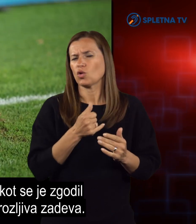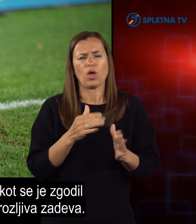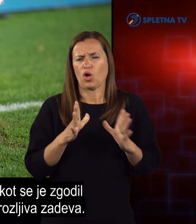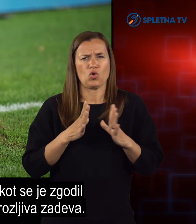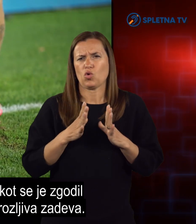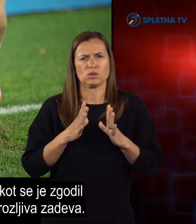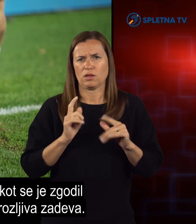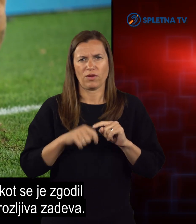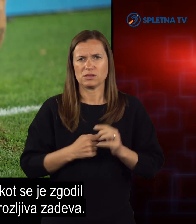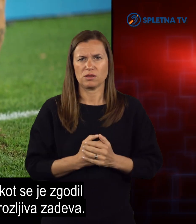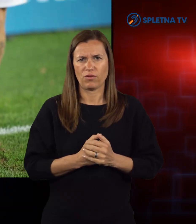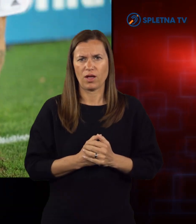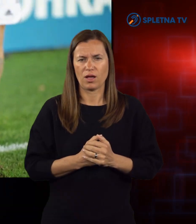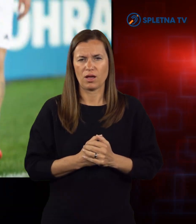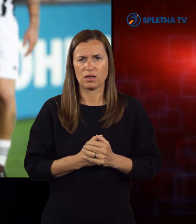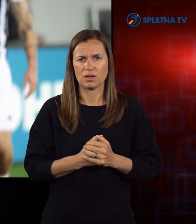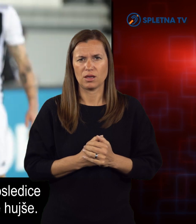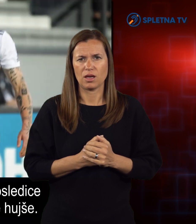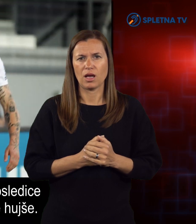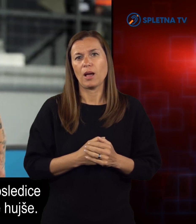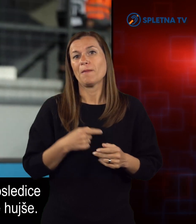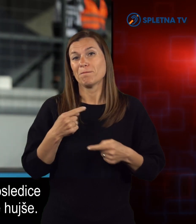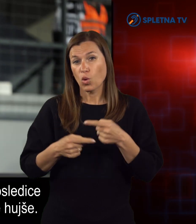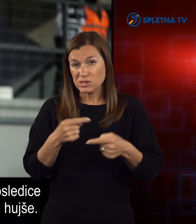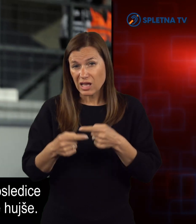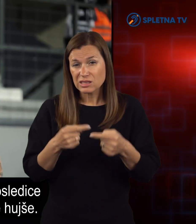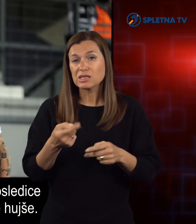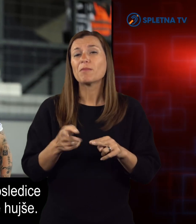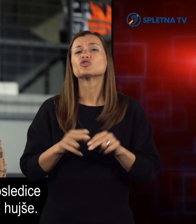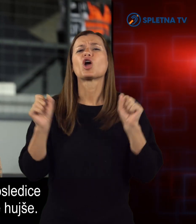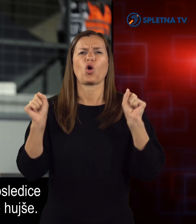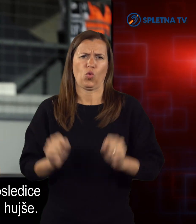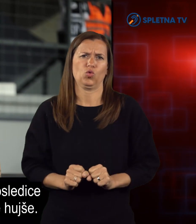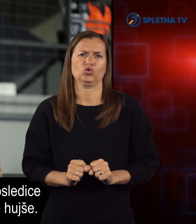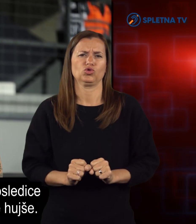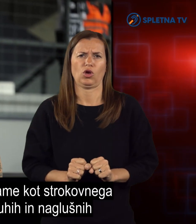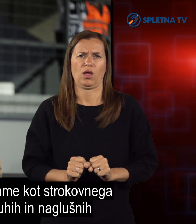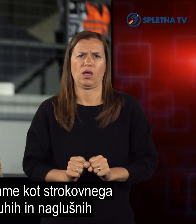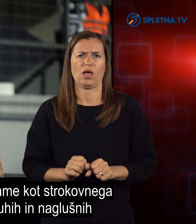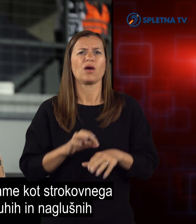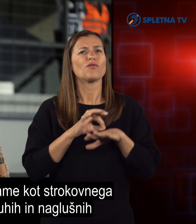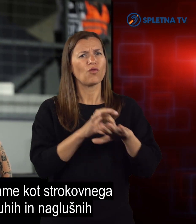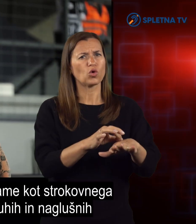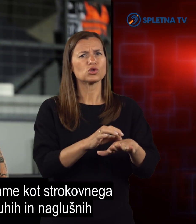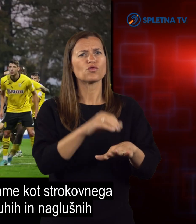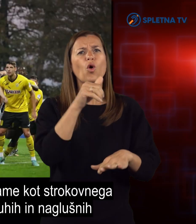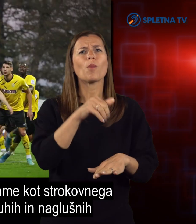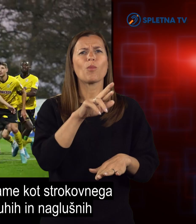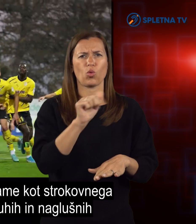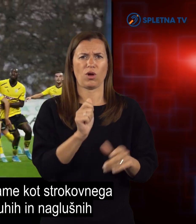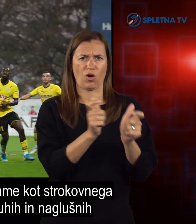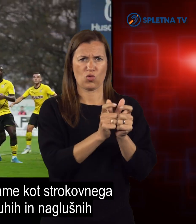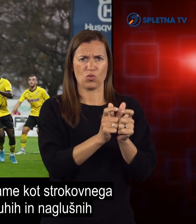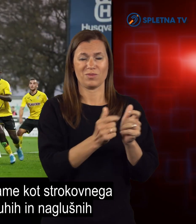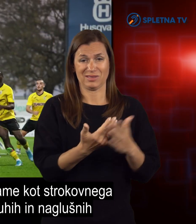je grozljiva zadeva. Ampak posledice so še pa hujše. Vodstvo Mura je za mene